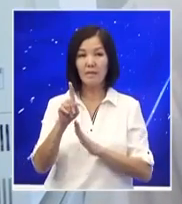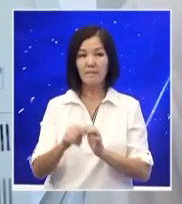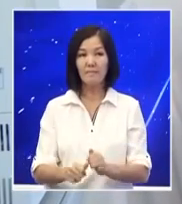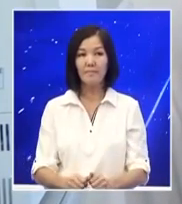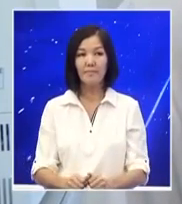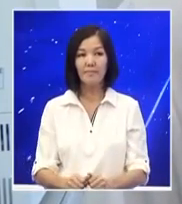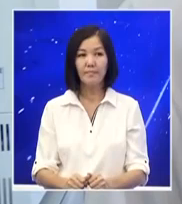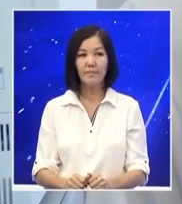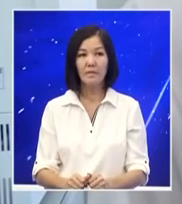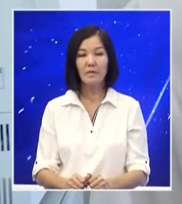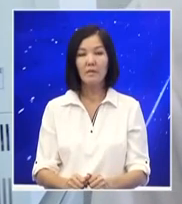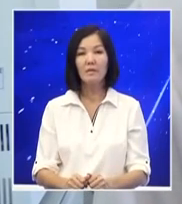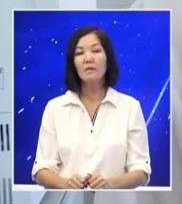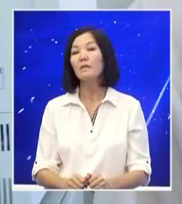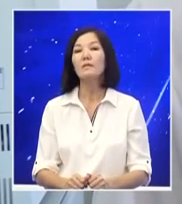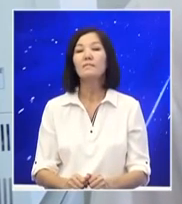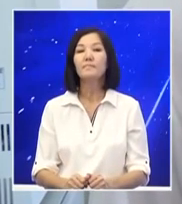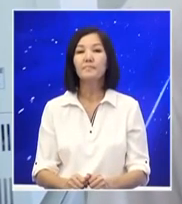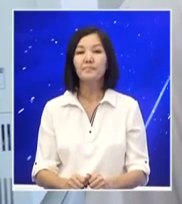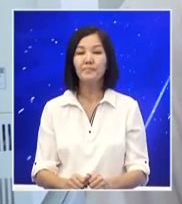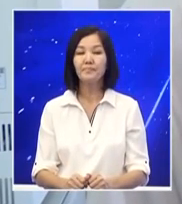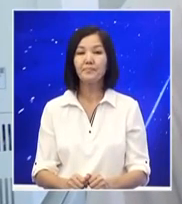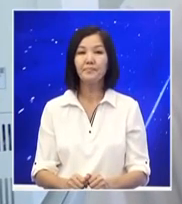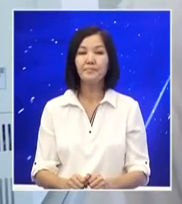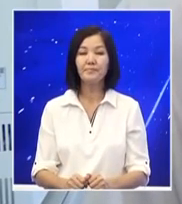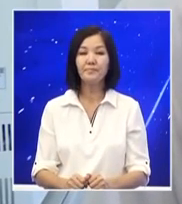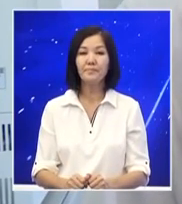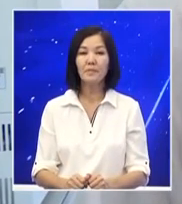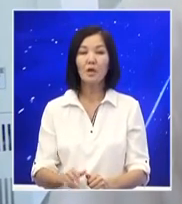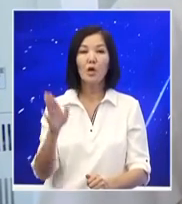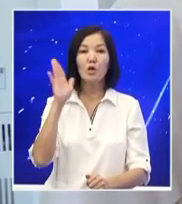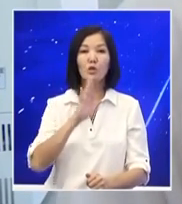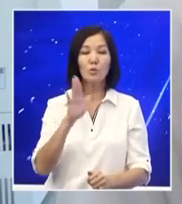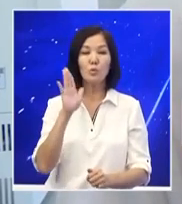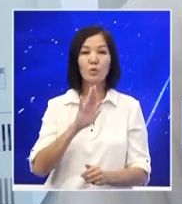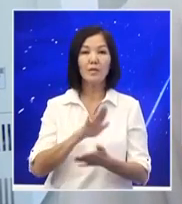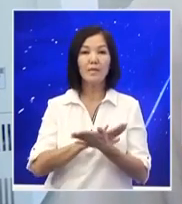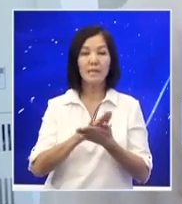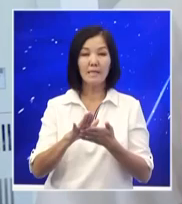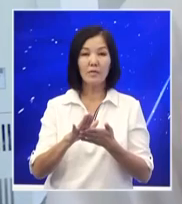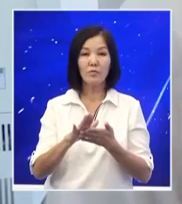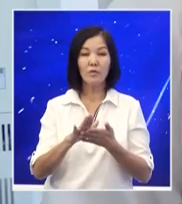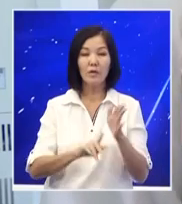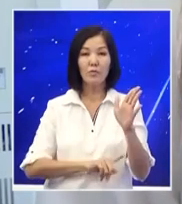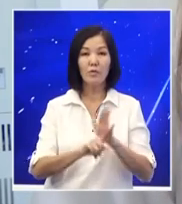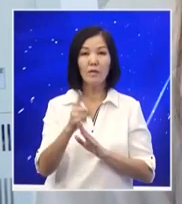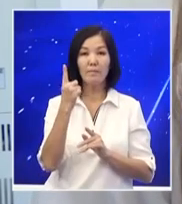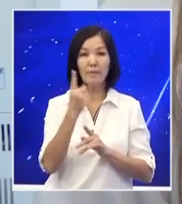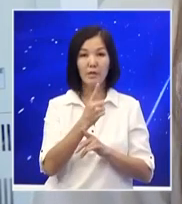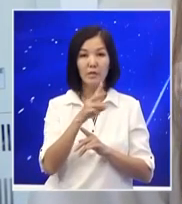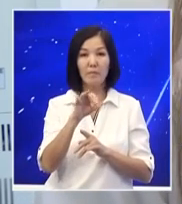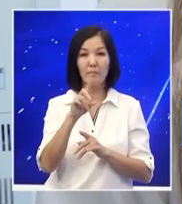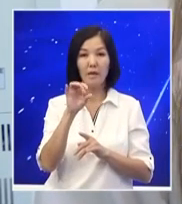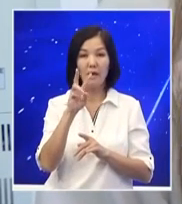воды происходит в 3 стадии. Первая стадия – это механическая очистка воды. Су деңгейлі тазартудан өтеді. Алғашқысы механикалық.